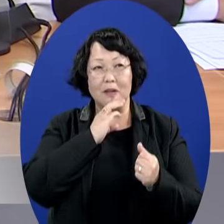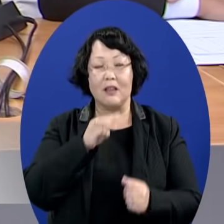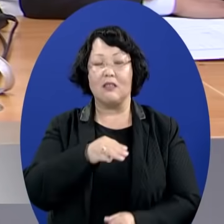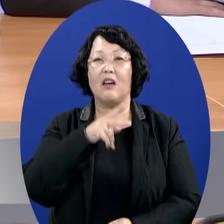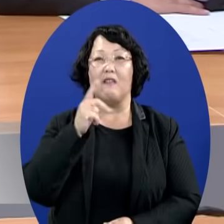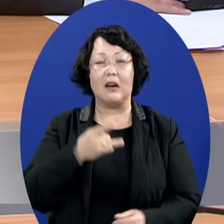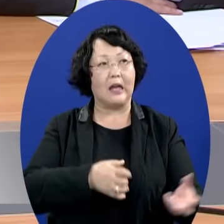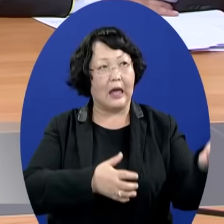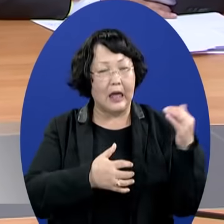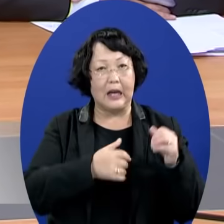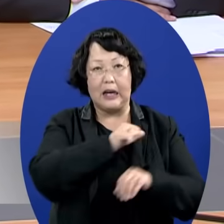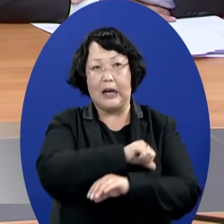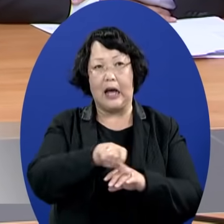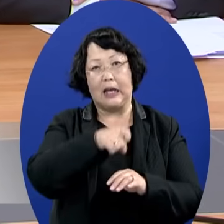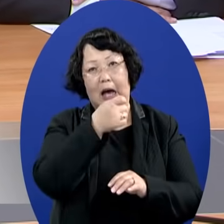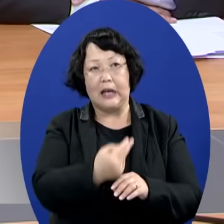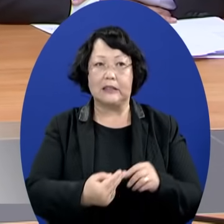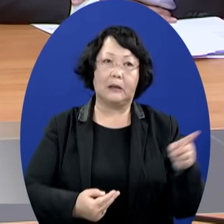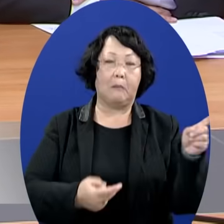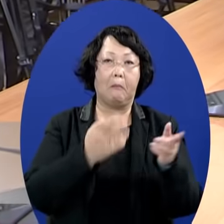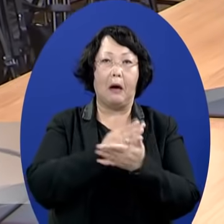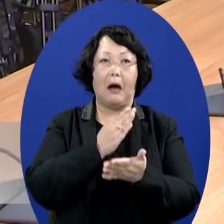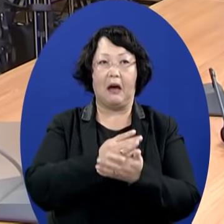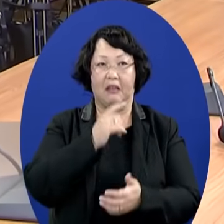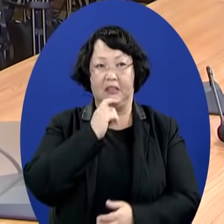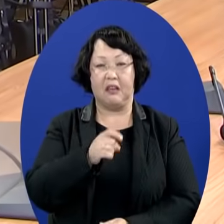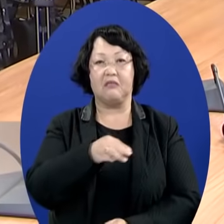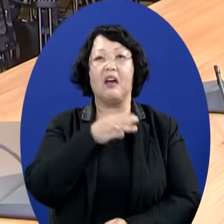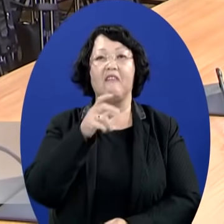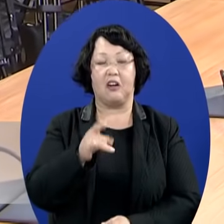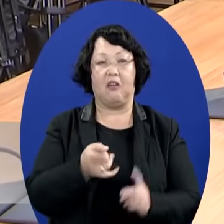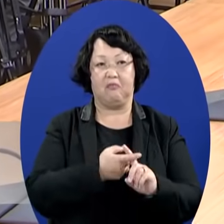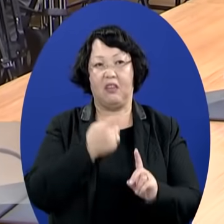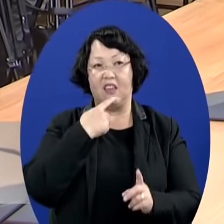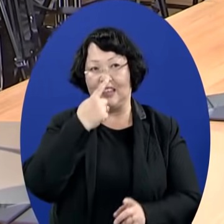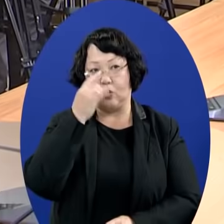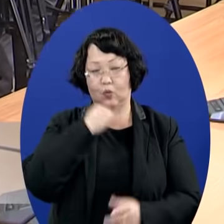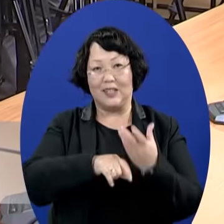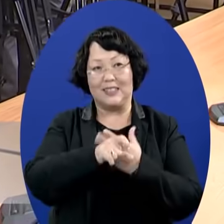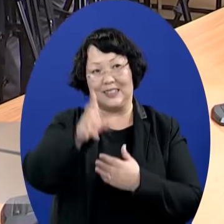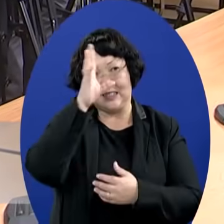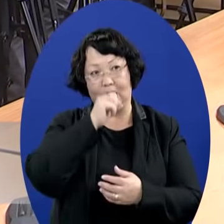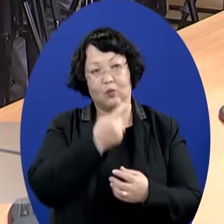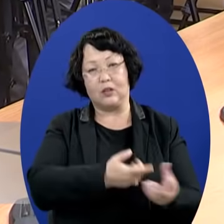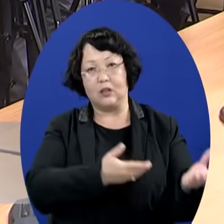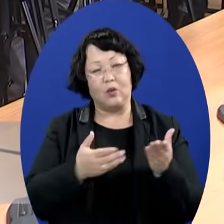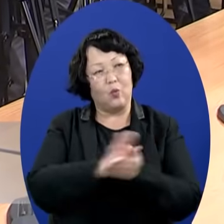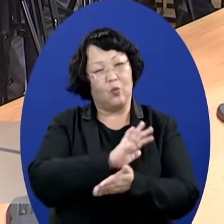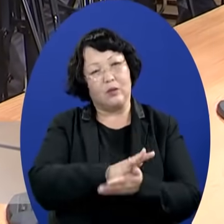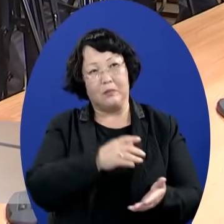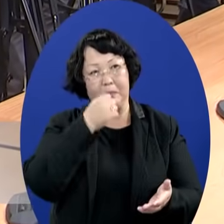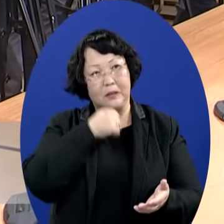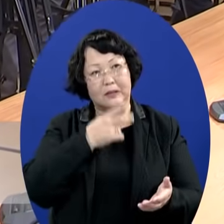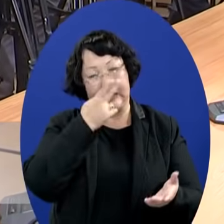улс руу орж ирэх шатхан гацсан байдалтай байгаа гэлээ. Арга гадагтаа өнөөдөр бүгд найрамд хэд ард улсын элчин сайдыг хүлээн авч явуулсан тээвэрлэлтийг түргэтгэх